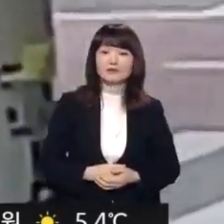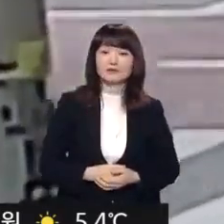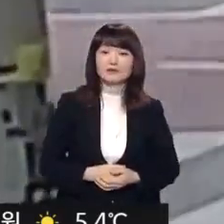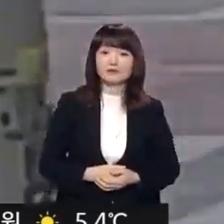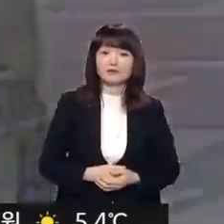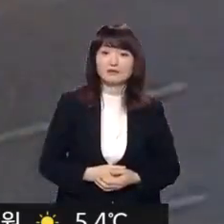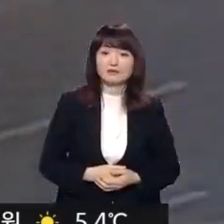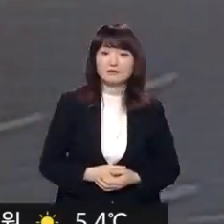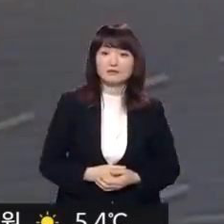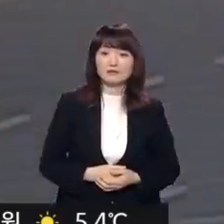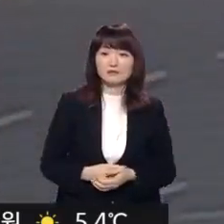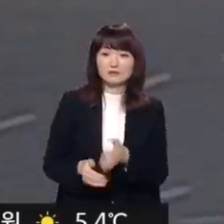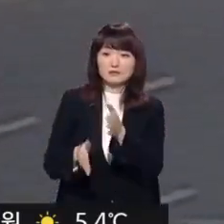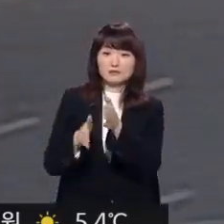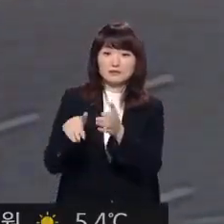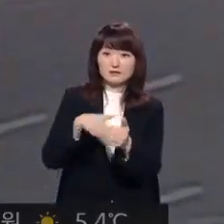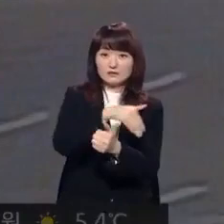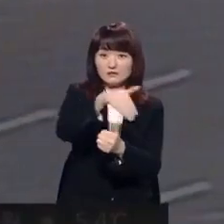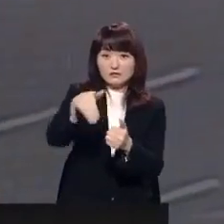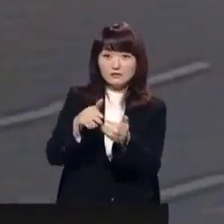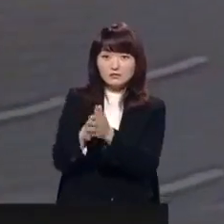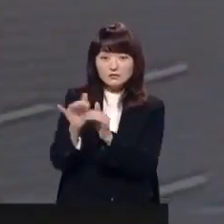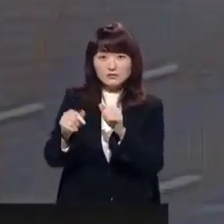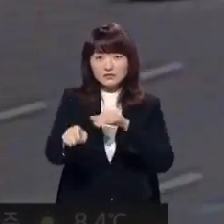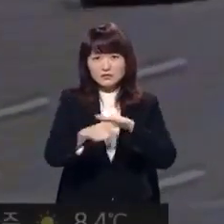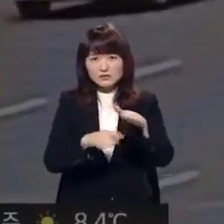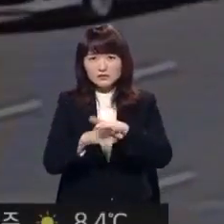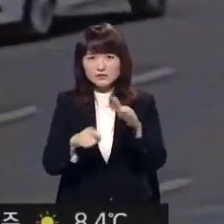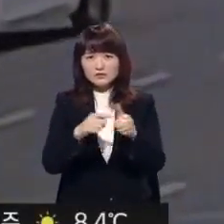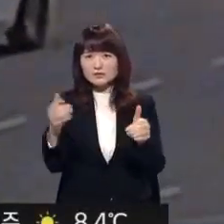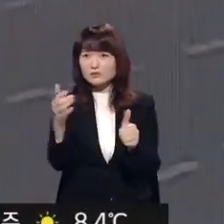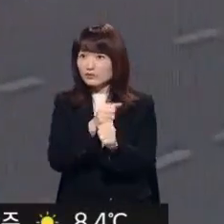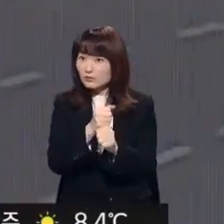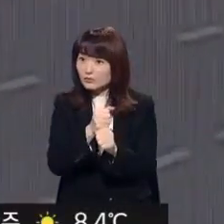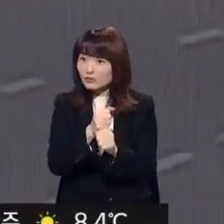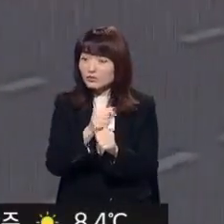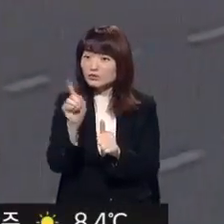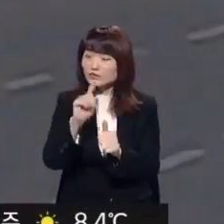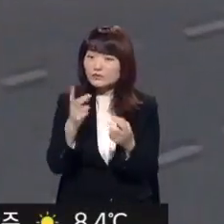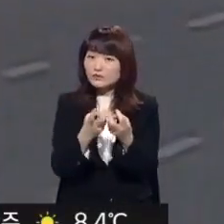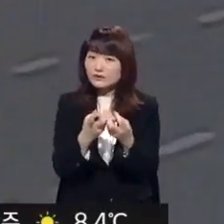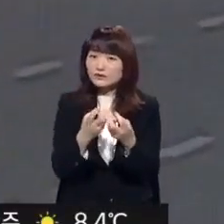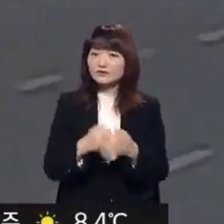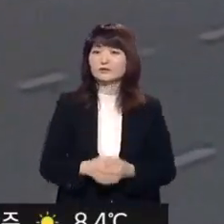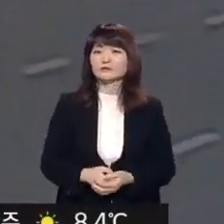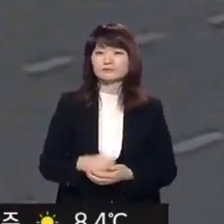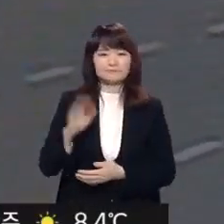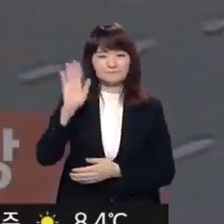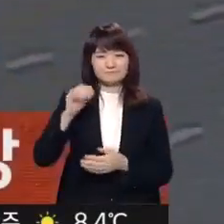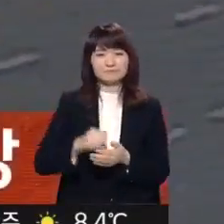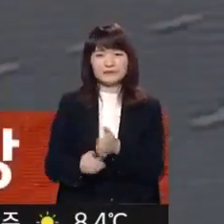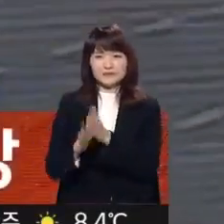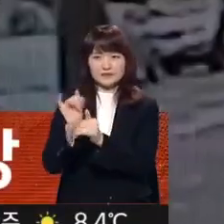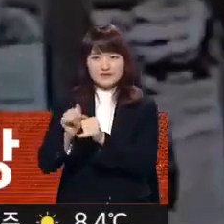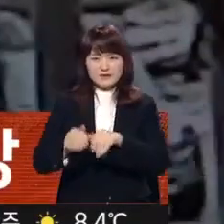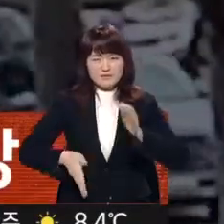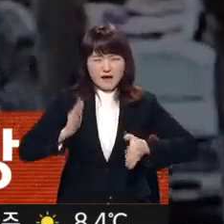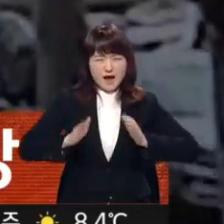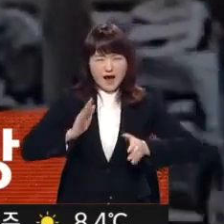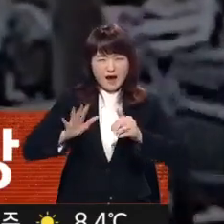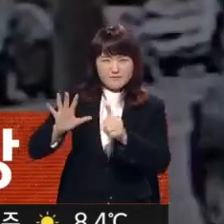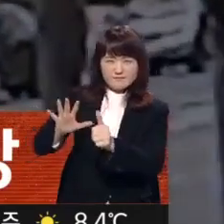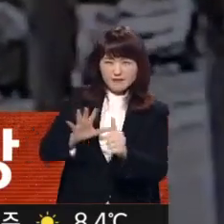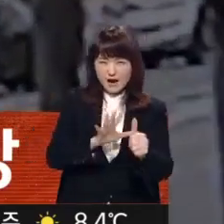급정거까지 했는데요 자 두 번 시민들 시민들 보고만 있을까요 어 보고만 있을까요 아니죠 아니죠 시민들 막 달려갑니다